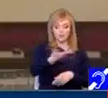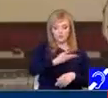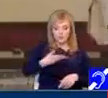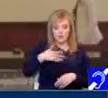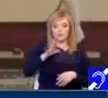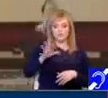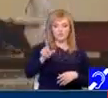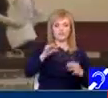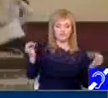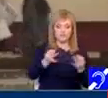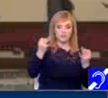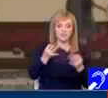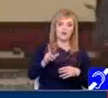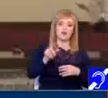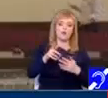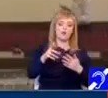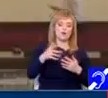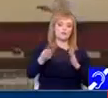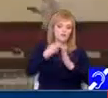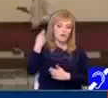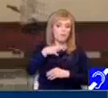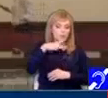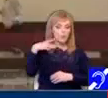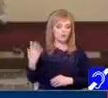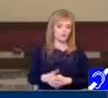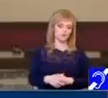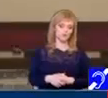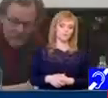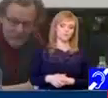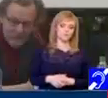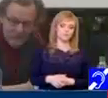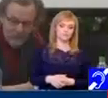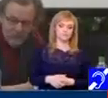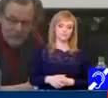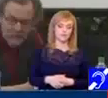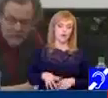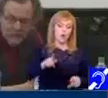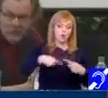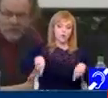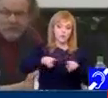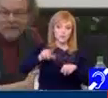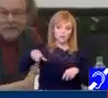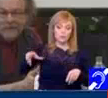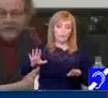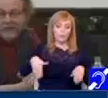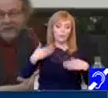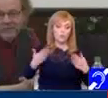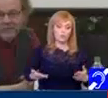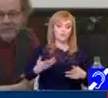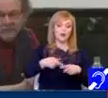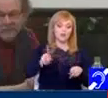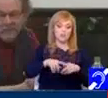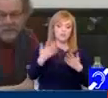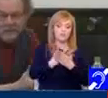o să fie o recuperare la niște filme pe care n-am apucat să le vedem sau unele de pe lista domnului Râpeanu. Organizatorii și-au propus ca traseul caravanei